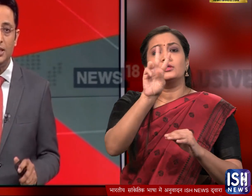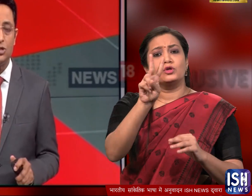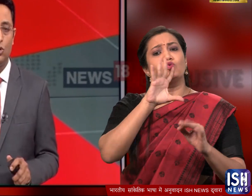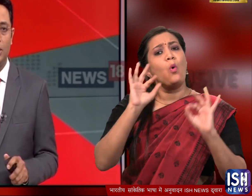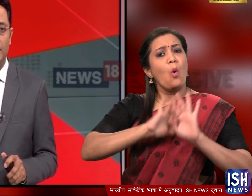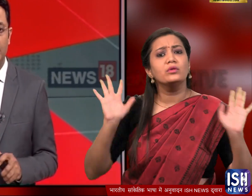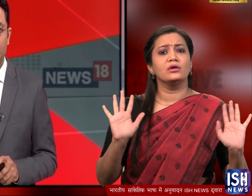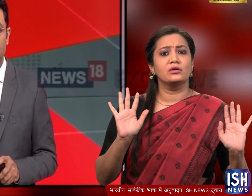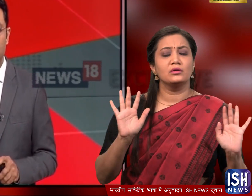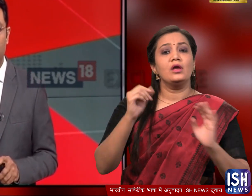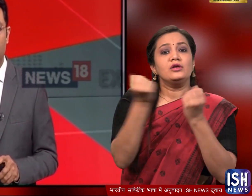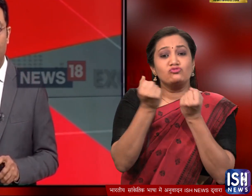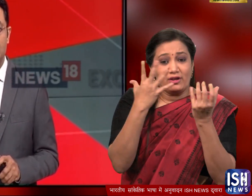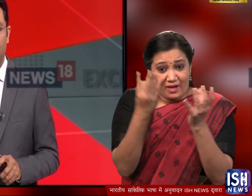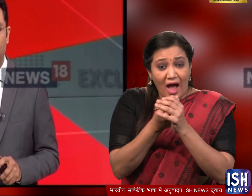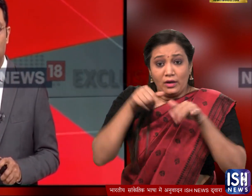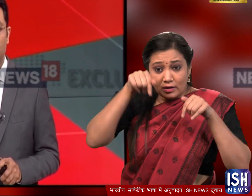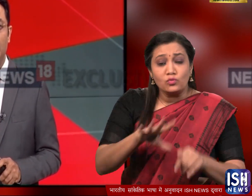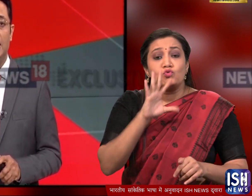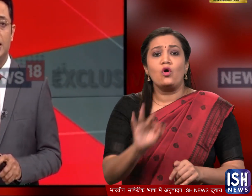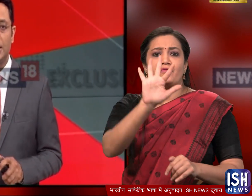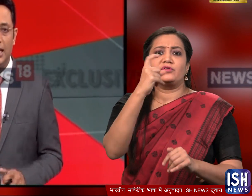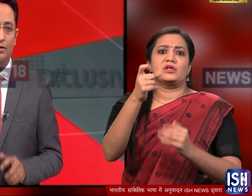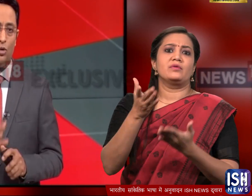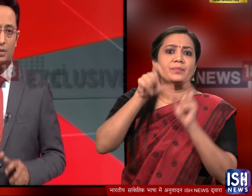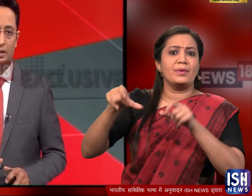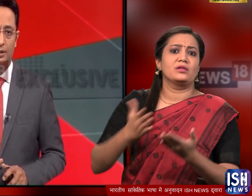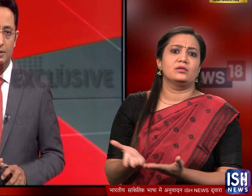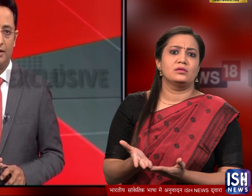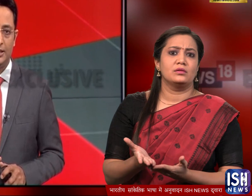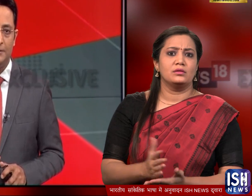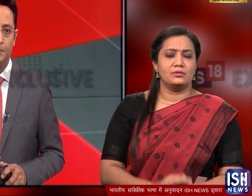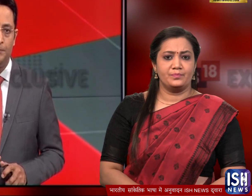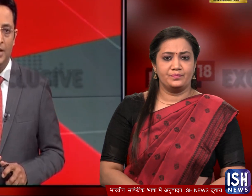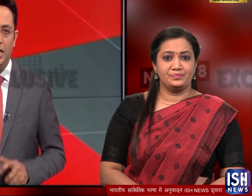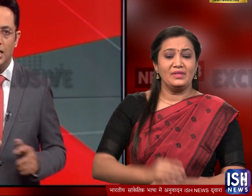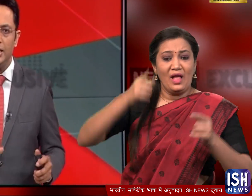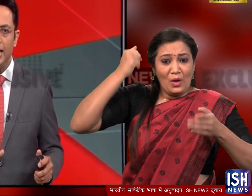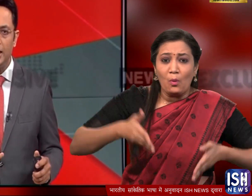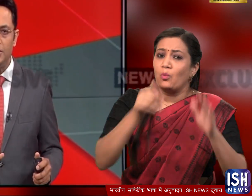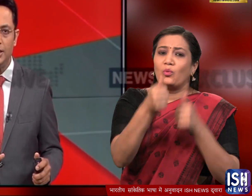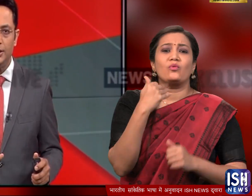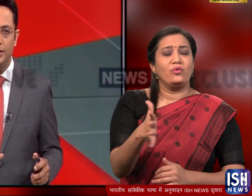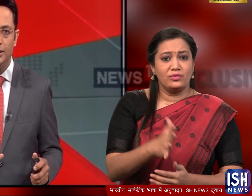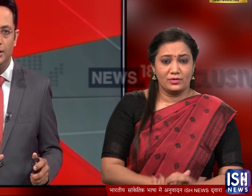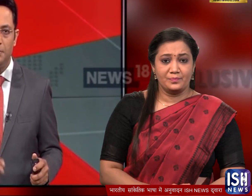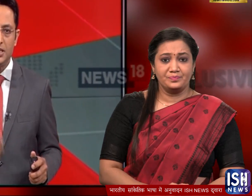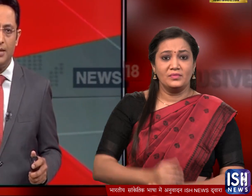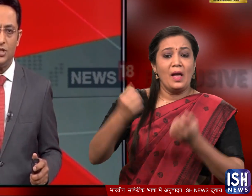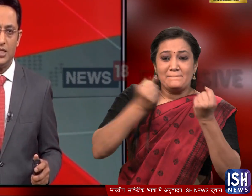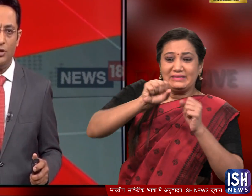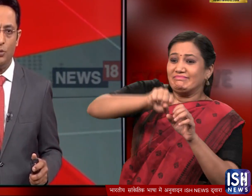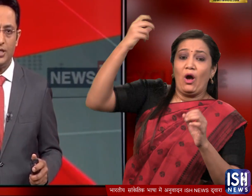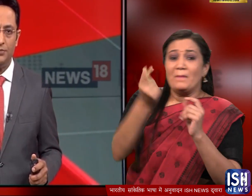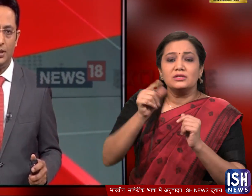उसमें 32 लोगों के बैठने की जगह थी, जबकि ड्राइवर समेत उसमें 57 लोग सवार थे। सड़क की हालत भी ठीक नहीं थी, बस